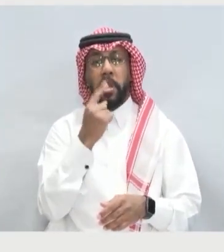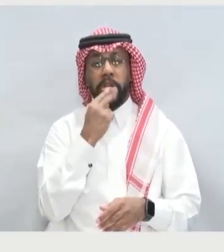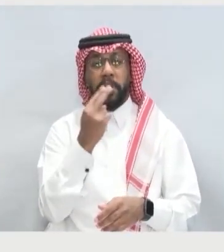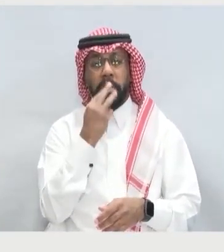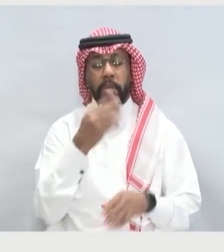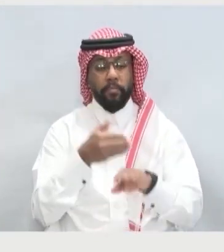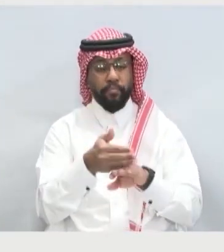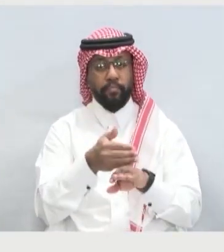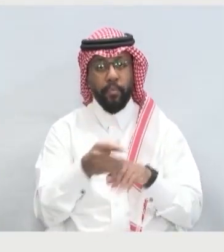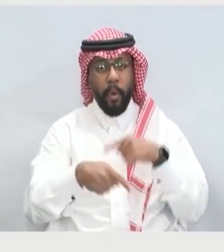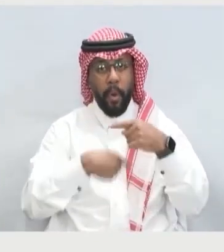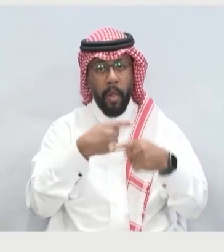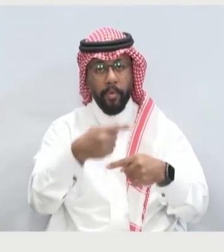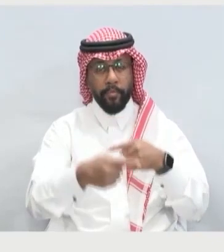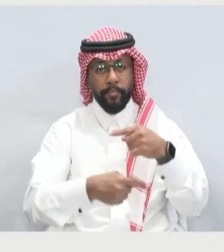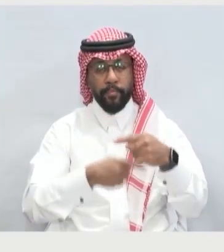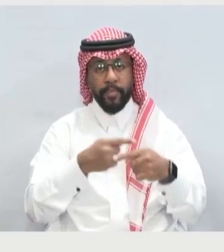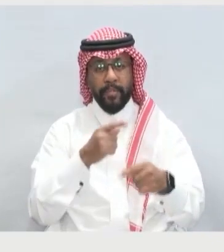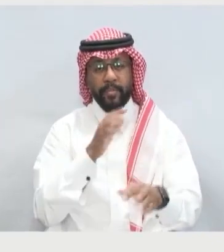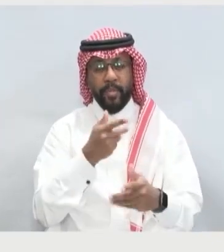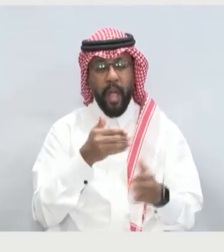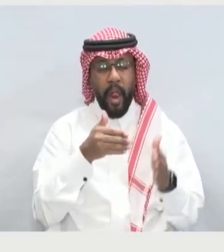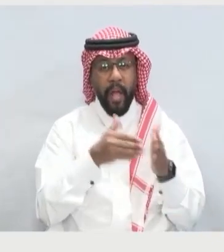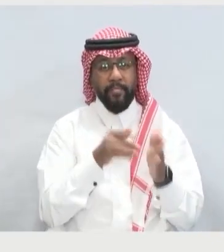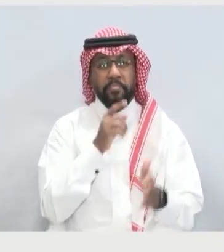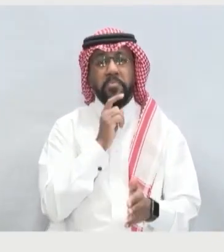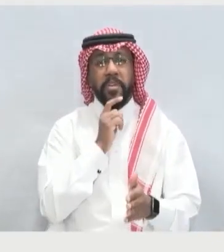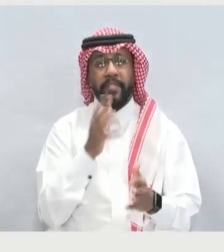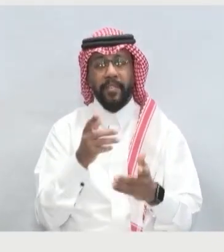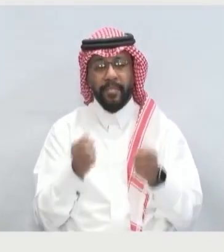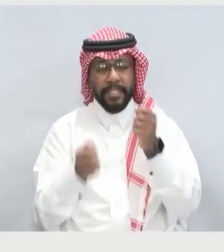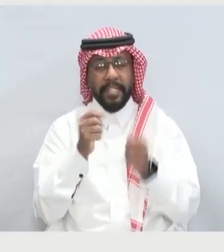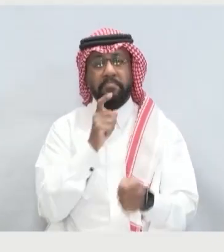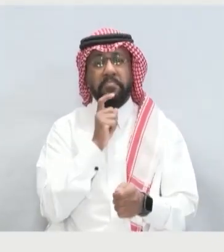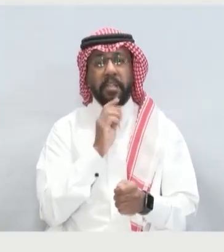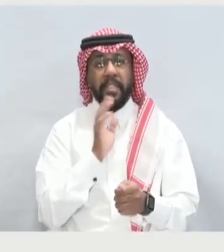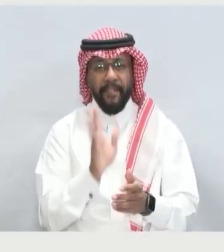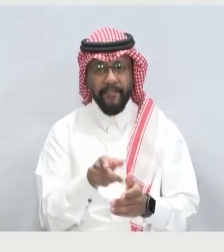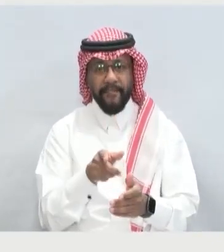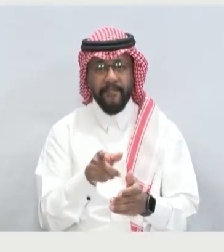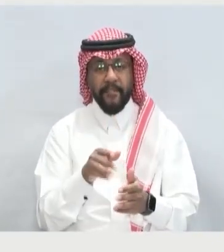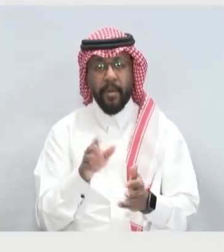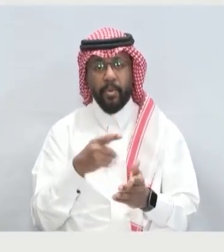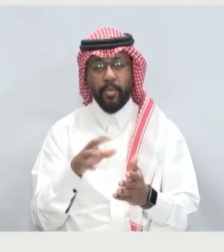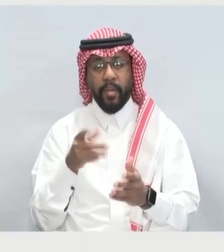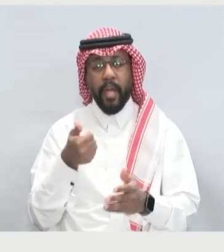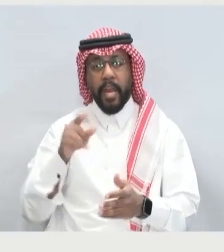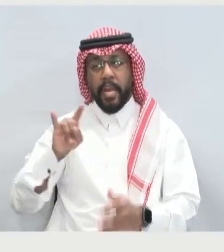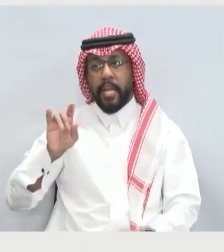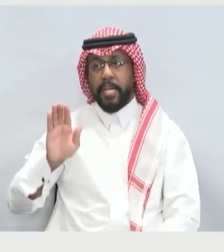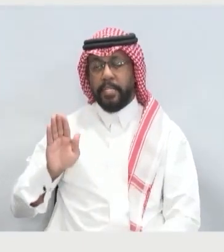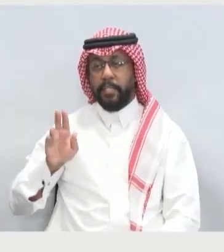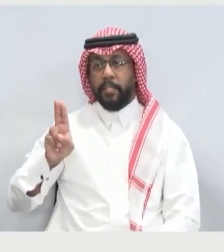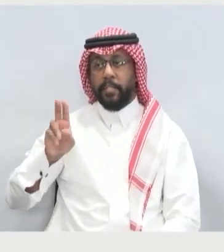مثلا معده س تضعف وسيكون عمرها الزمني كبير وبالتالي هنالك ما يسمى بالاهلاك او استهلاك لهذه